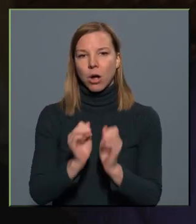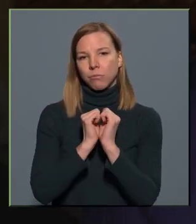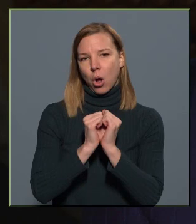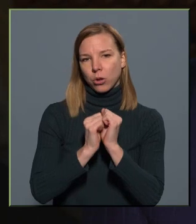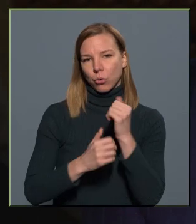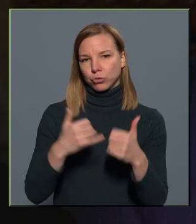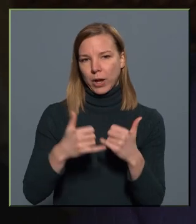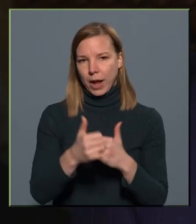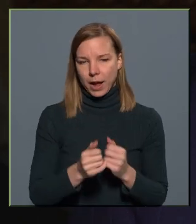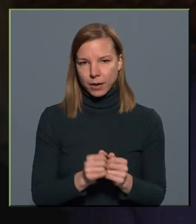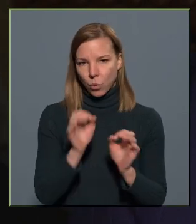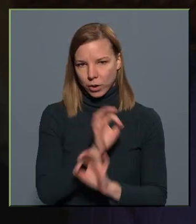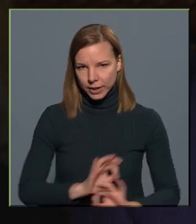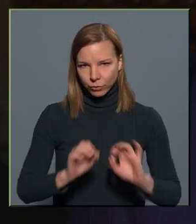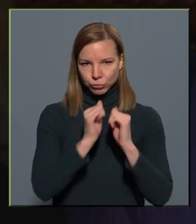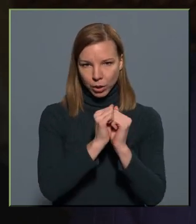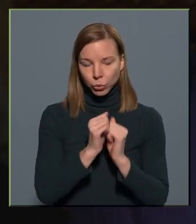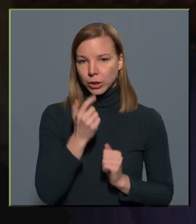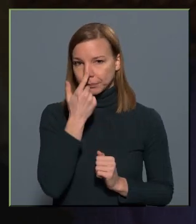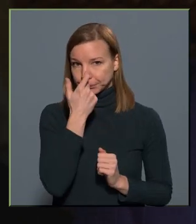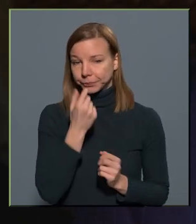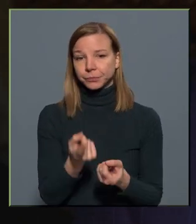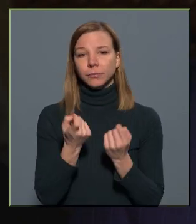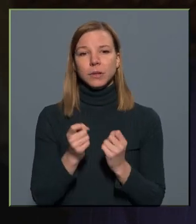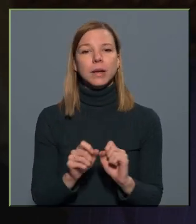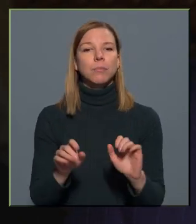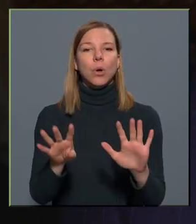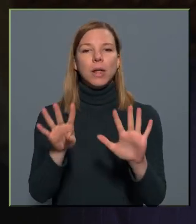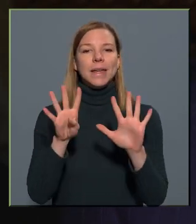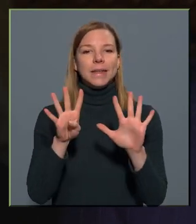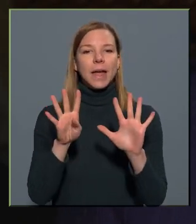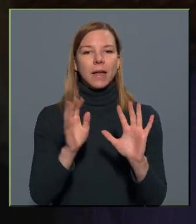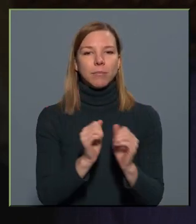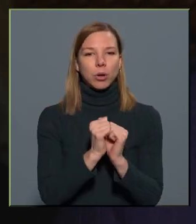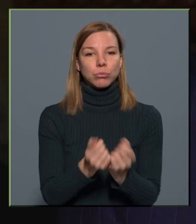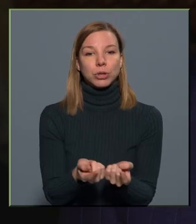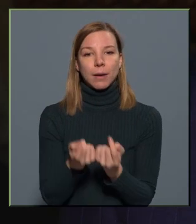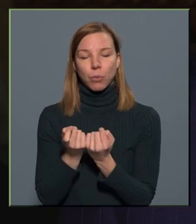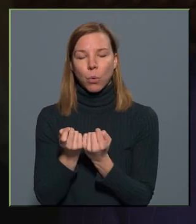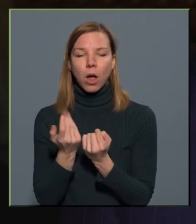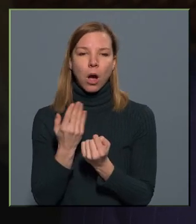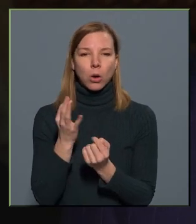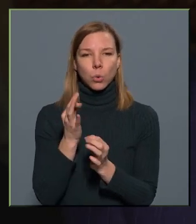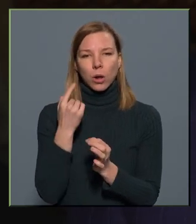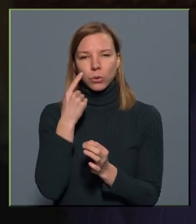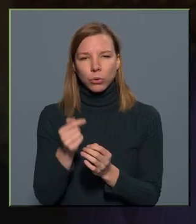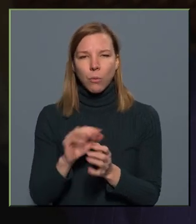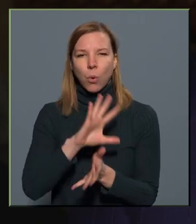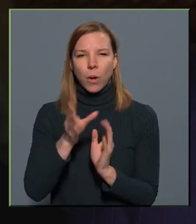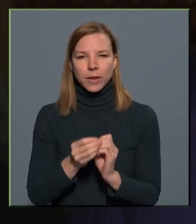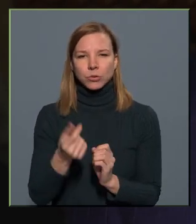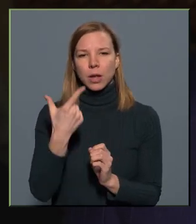országos bajnokságot. Ebből a 9 bajnokságból, ha jól tudom,